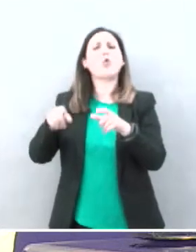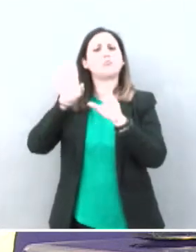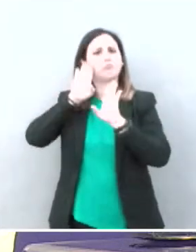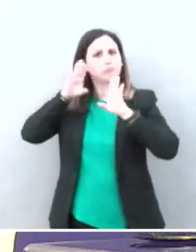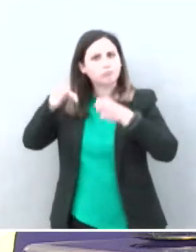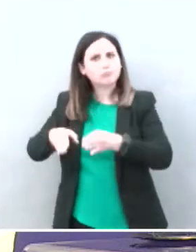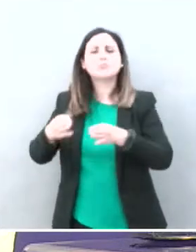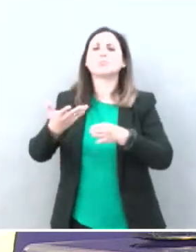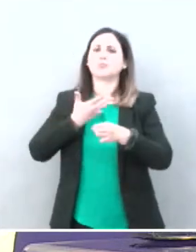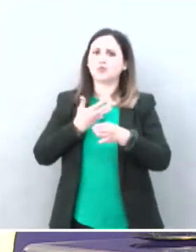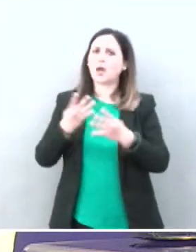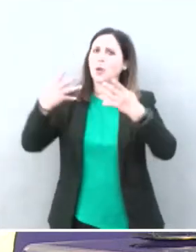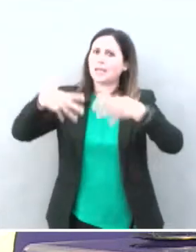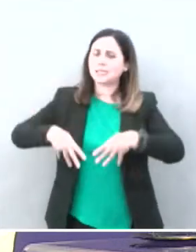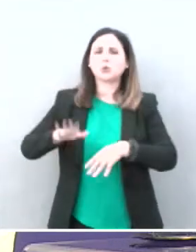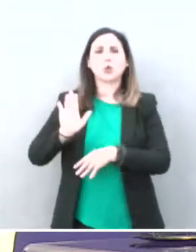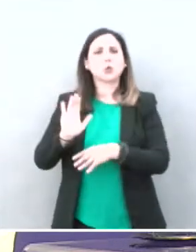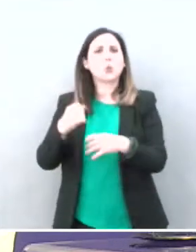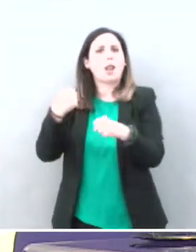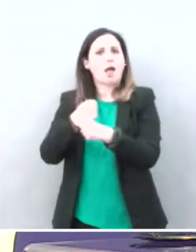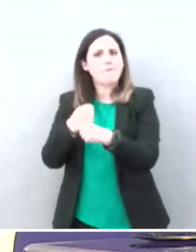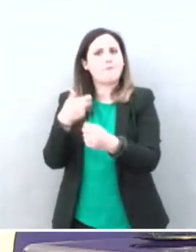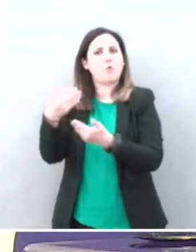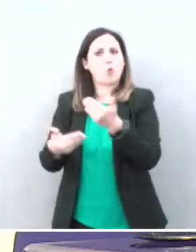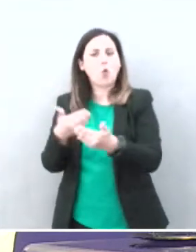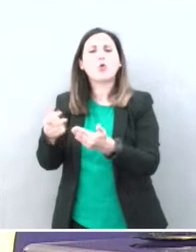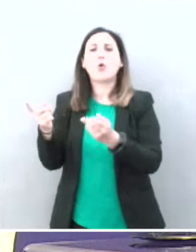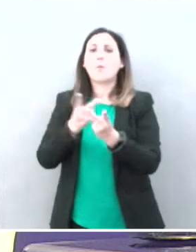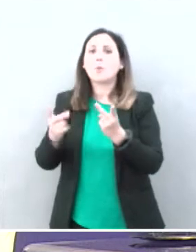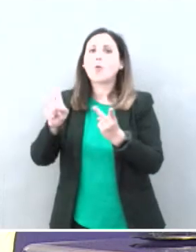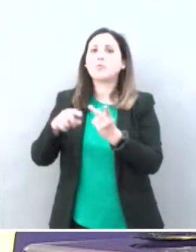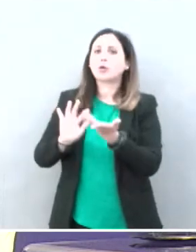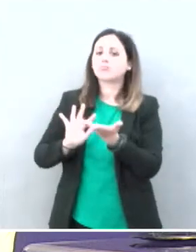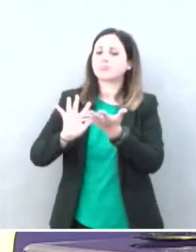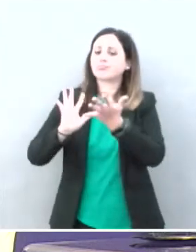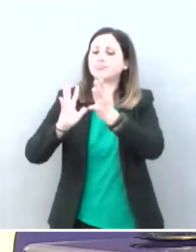organizzata, e che anche lei cerca in qualche modo di evolvere rispetto alle dinamiche